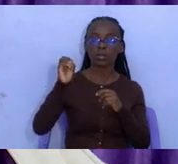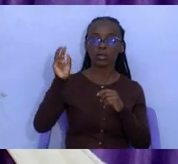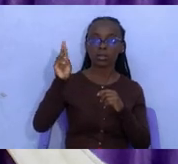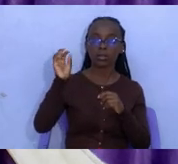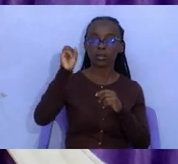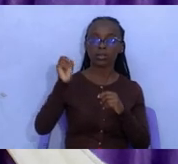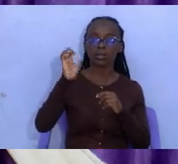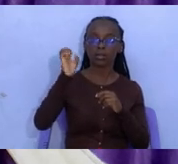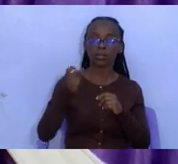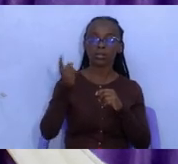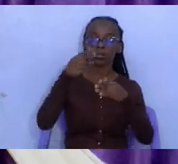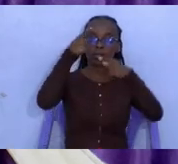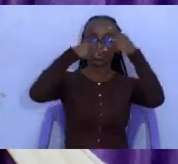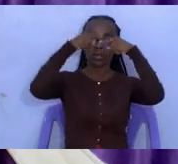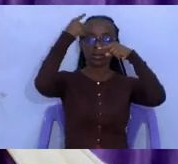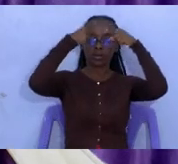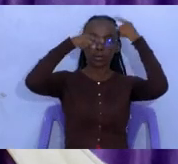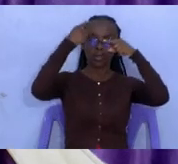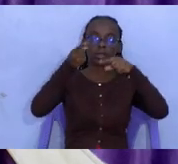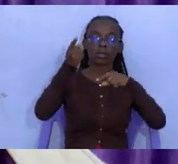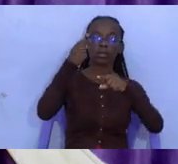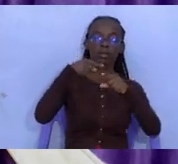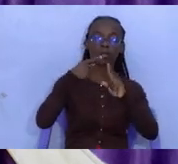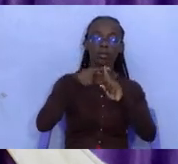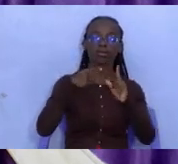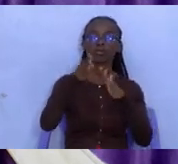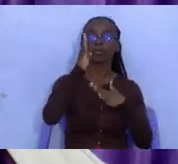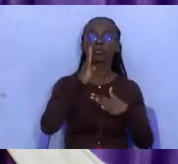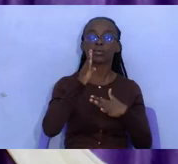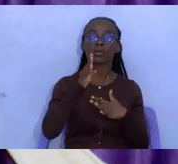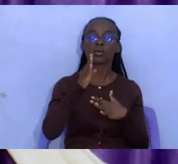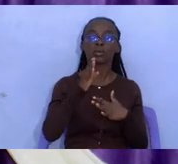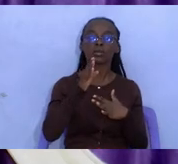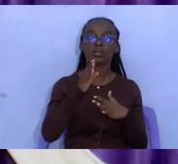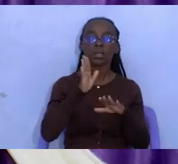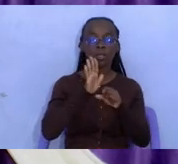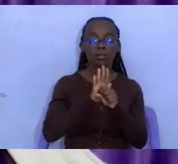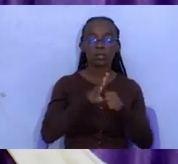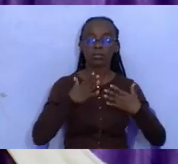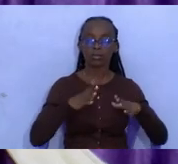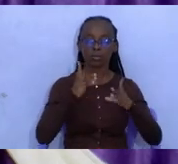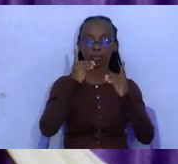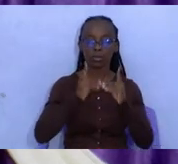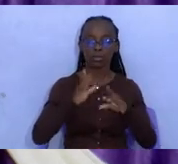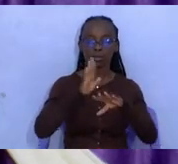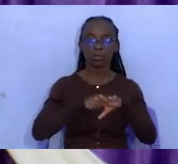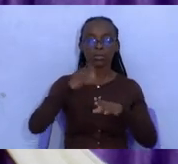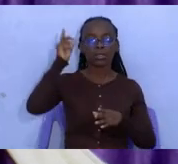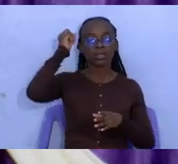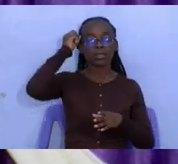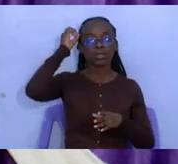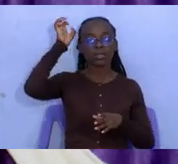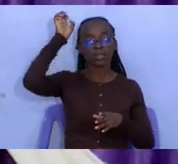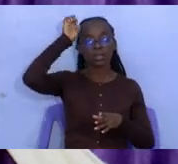ushindi. Ushindi unatoka kwa Bwana. Wengi wametegemea masomo, wengi